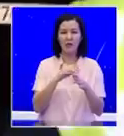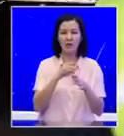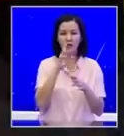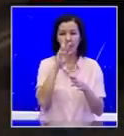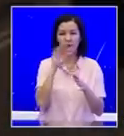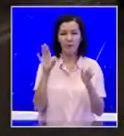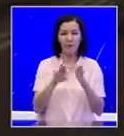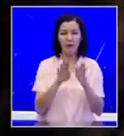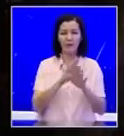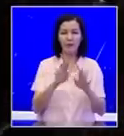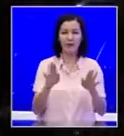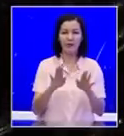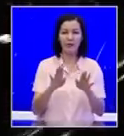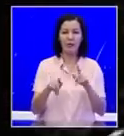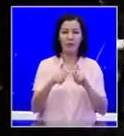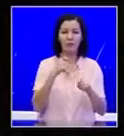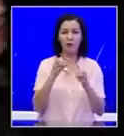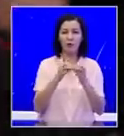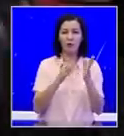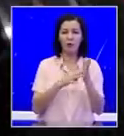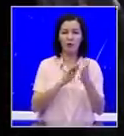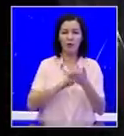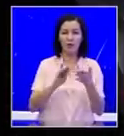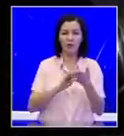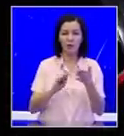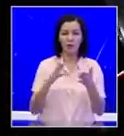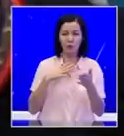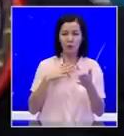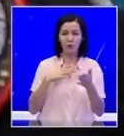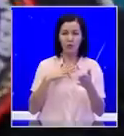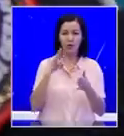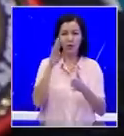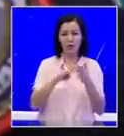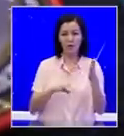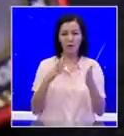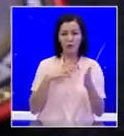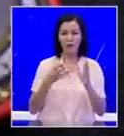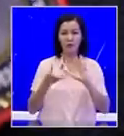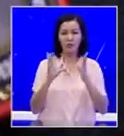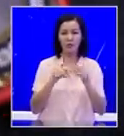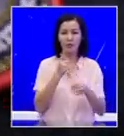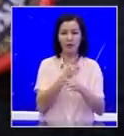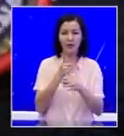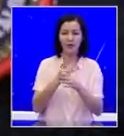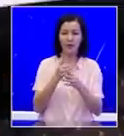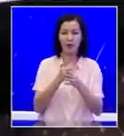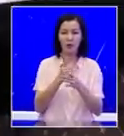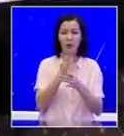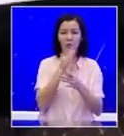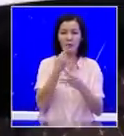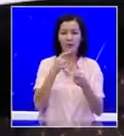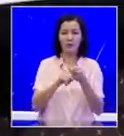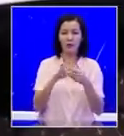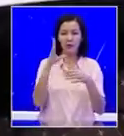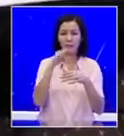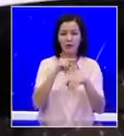бас санитар каулусун бузган 19-уна акимчилик каттама толтурулуп, айыппул салынды. Жалпы карантин режимине байланыштуу калада